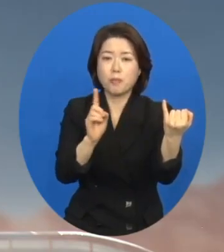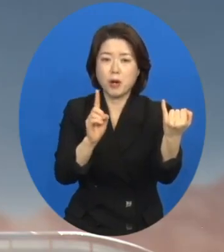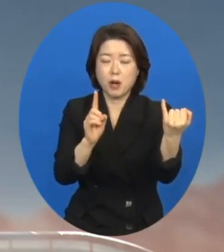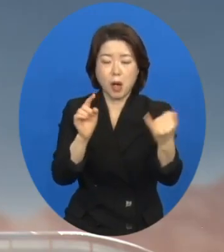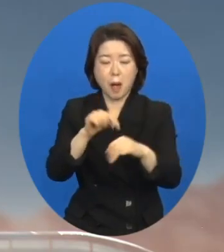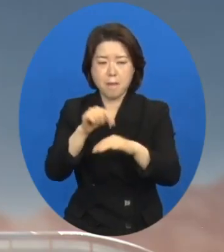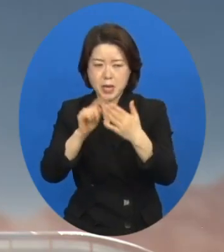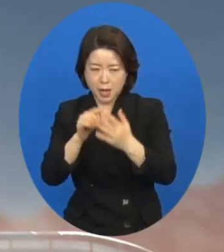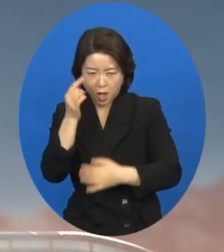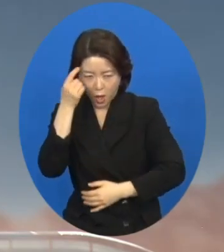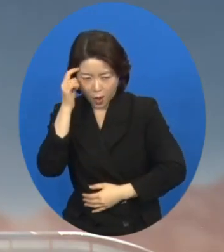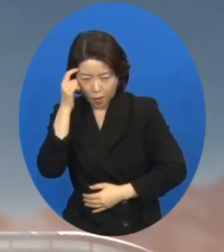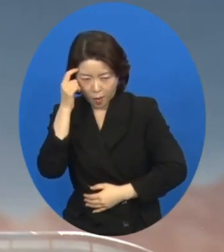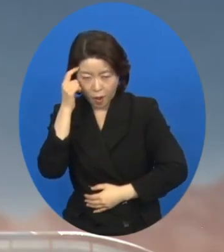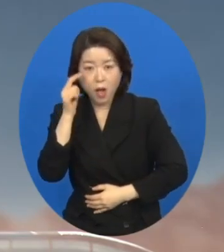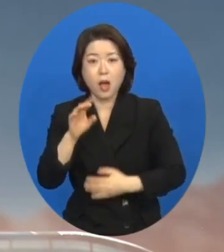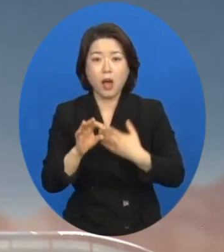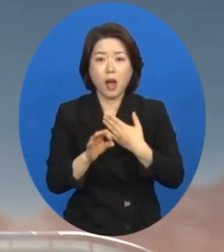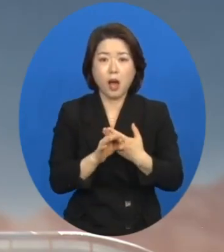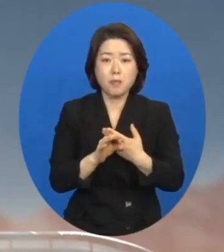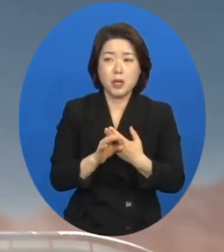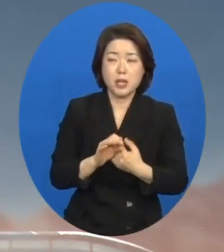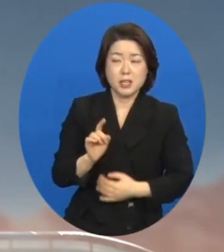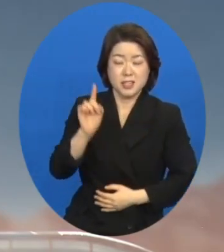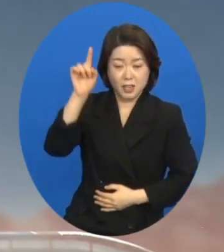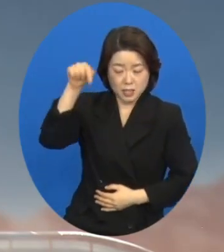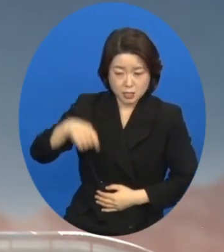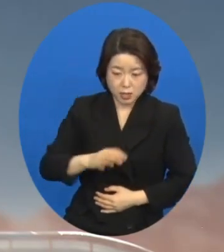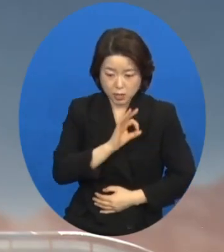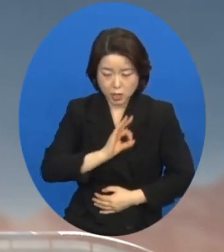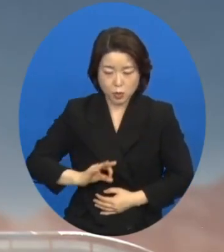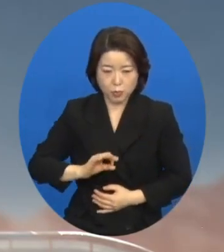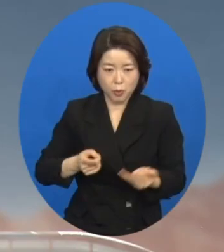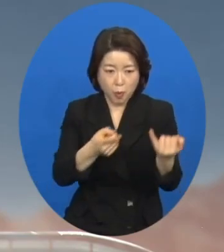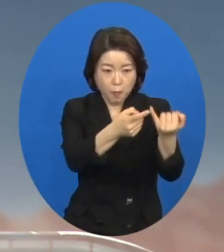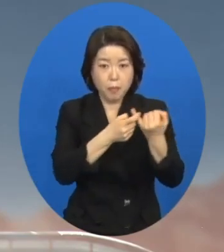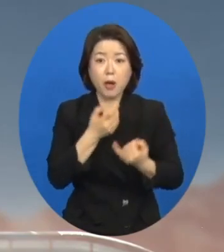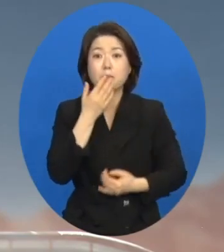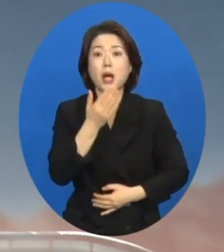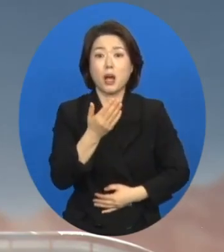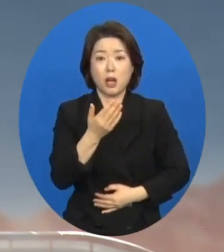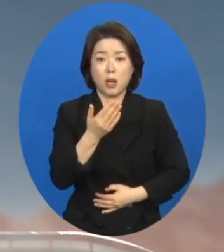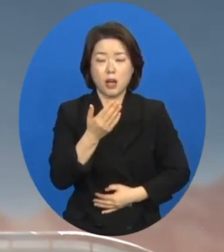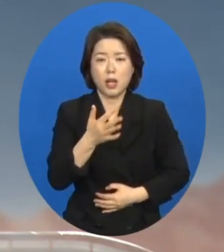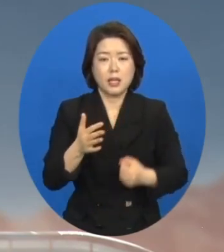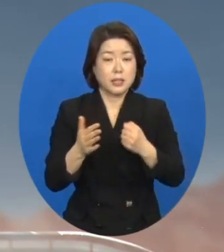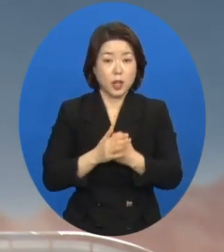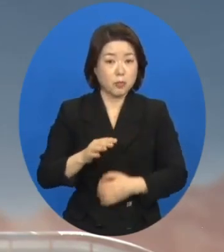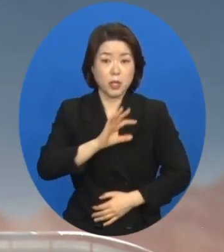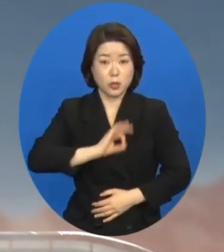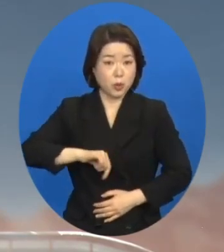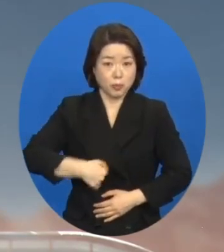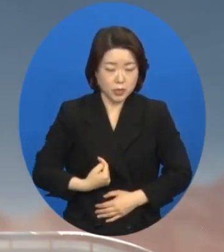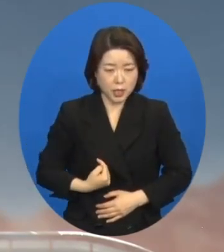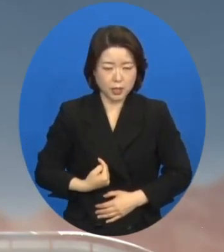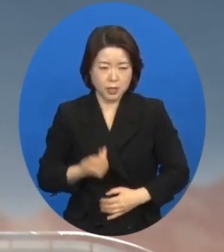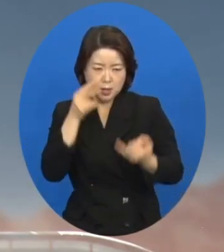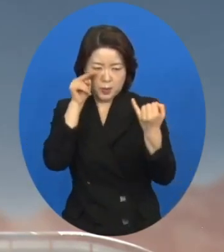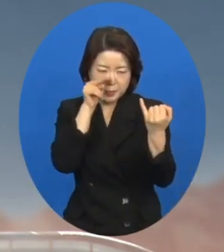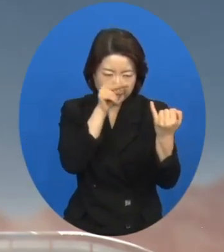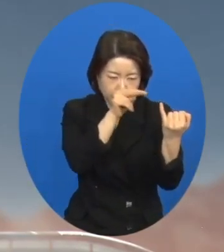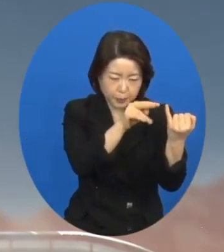자꾸 묵상을 하다 보면 천하의 욥도 가늠할 수 있다니까요. 그래서 자기는 응시하지